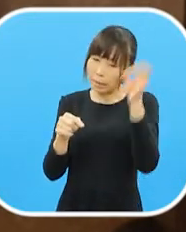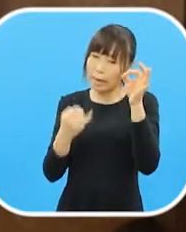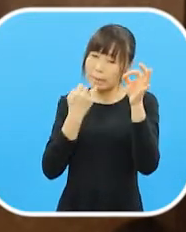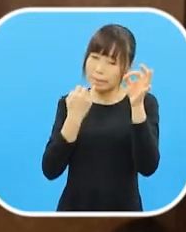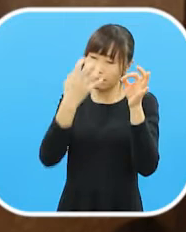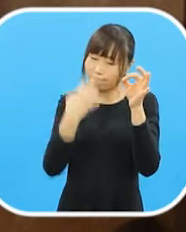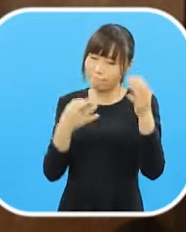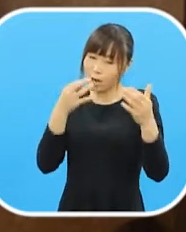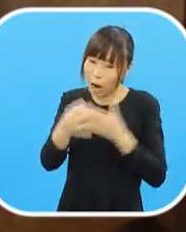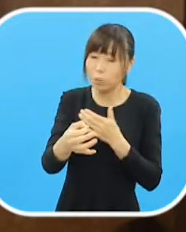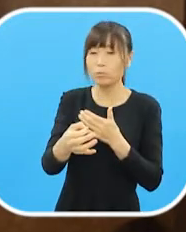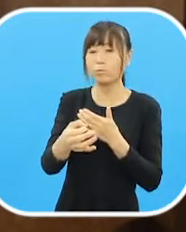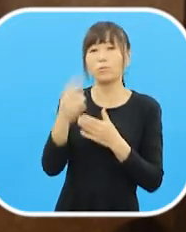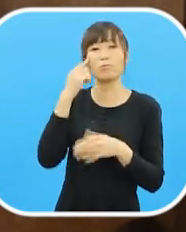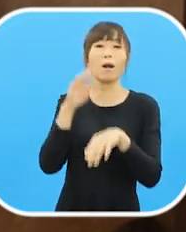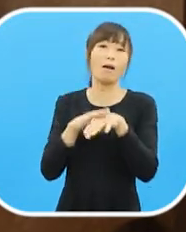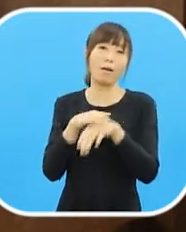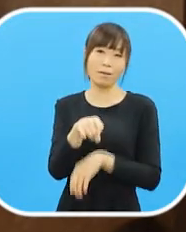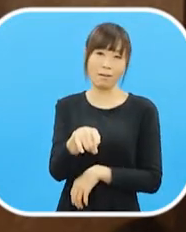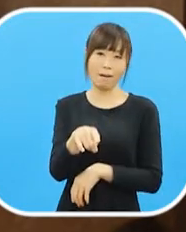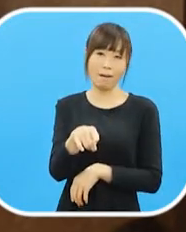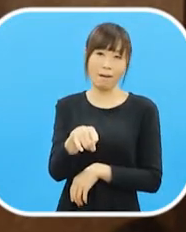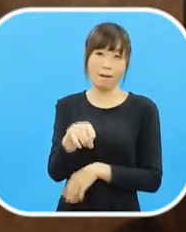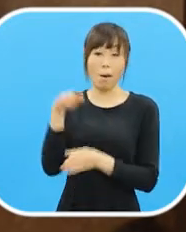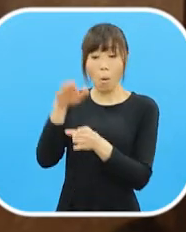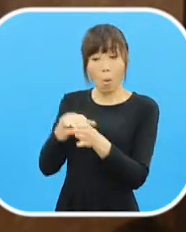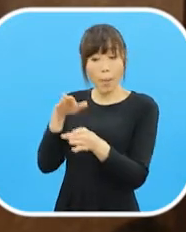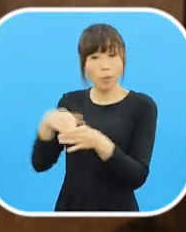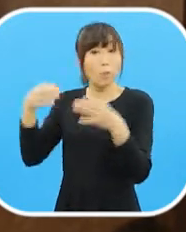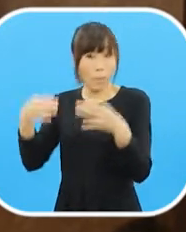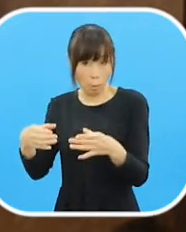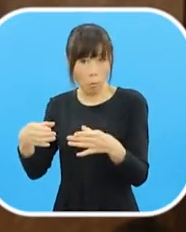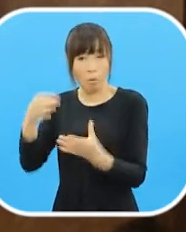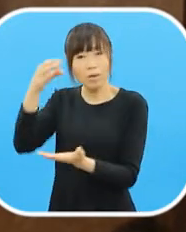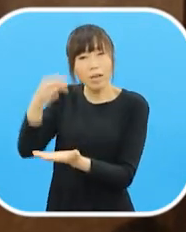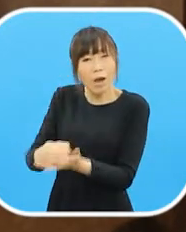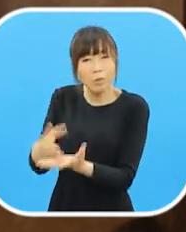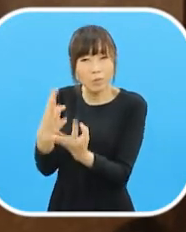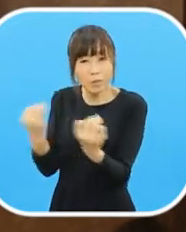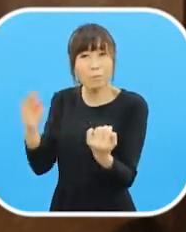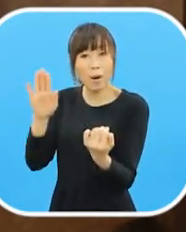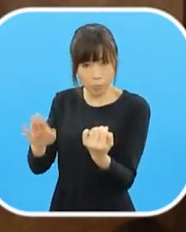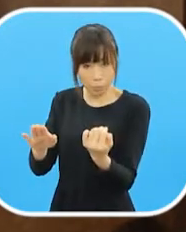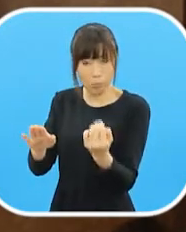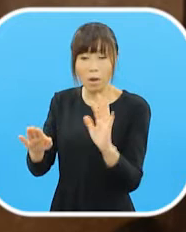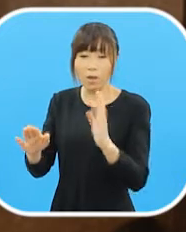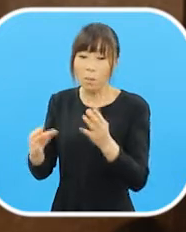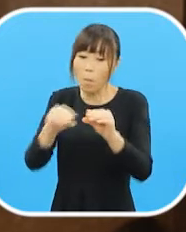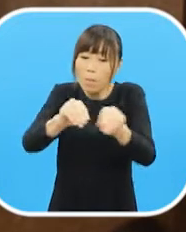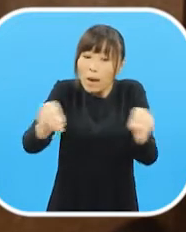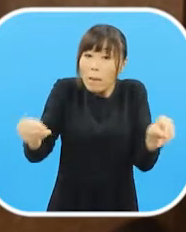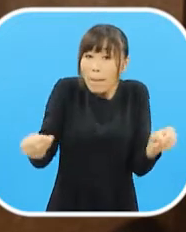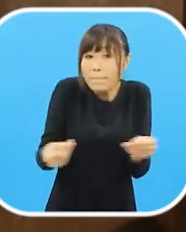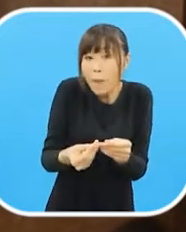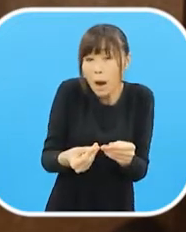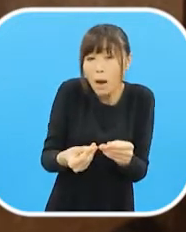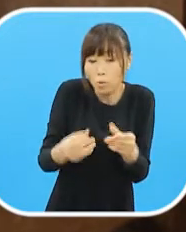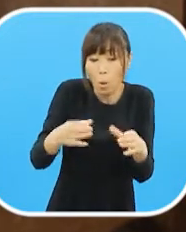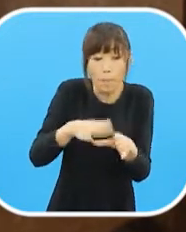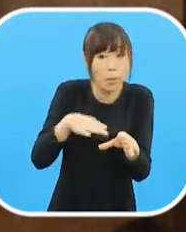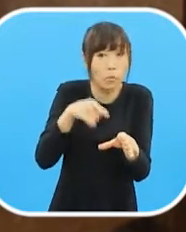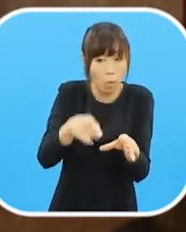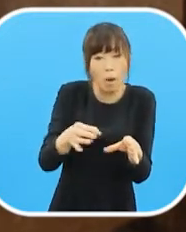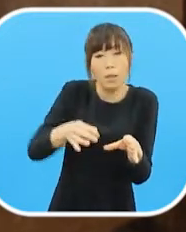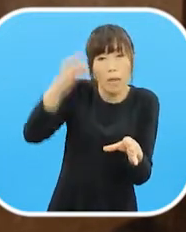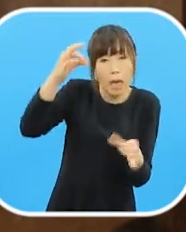当箱だって安いものはいっぱいあるけれども、曲げわっぱのお弁当箱やおひつだったらちょっと高くても買おうってなる。だから